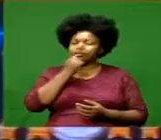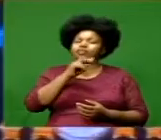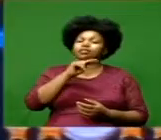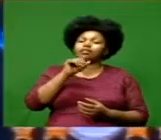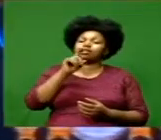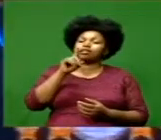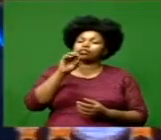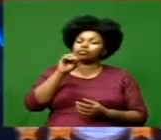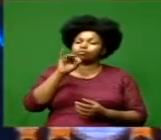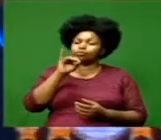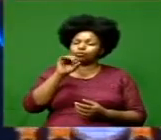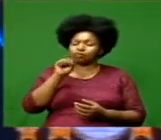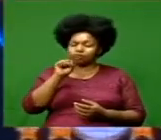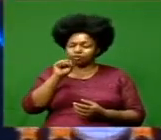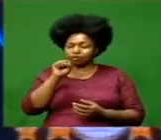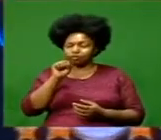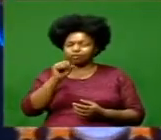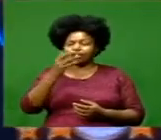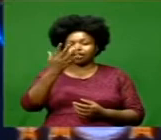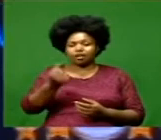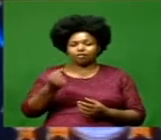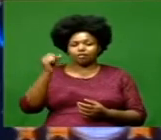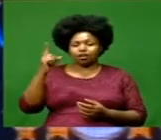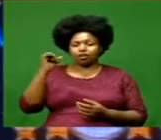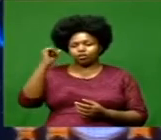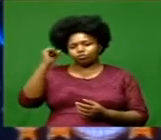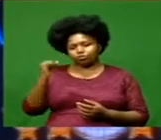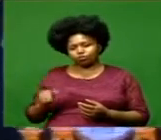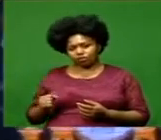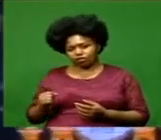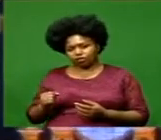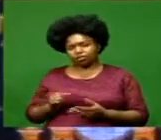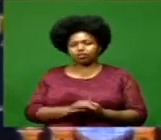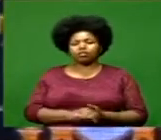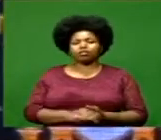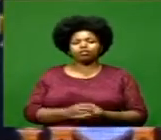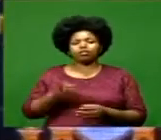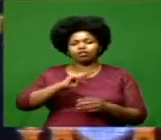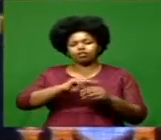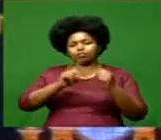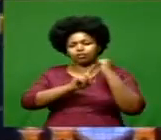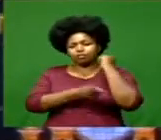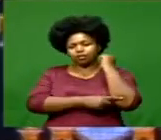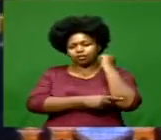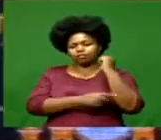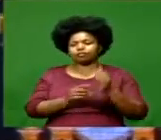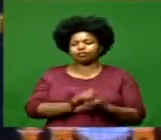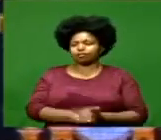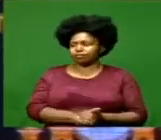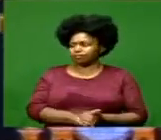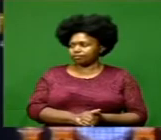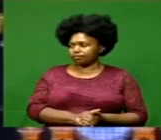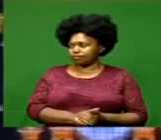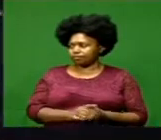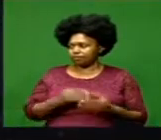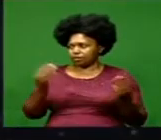keibuz ee lapaya ee ocean baskets ee akona na lambabane fu tiko na enandoz ee banfu sive se